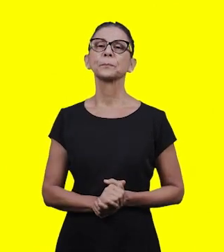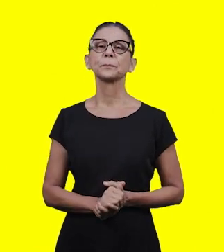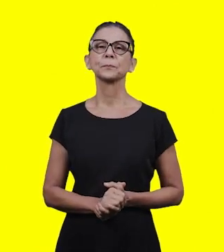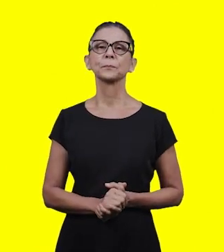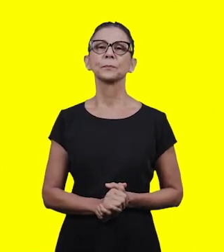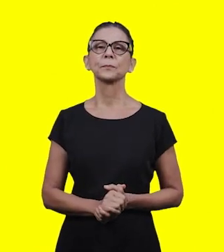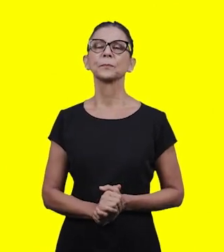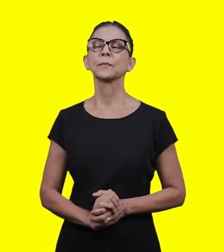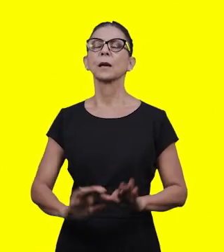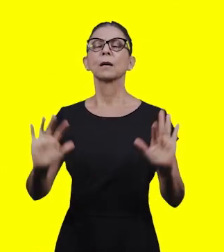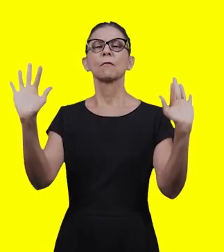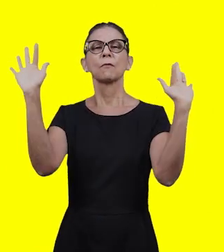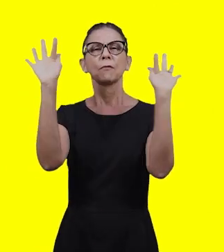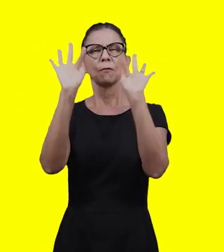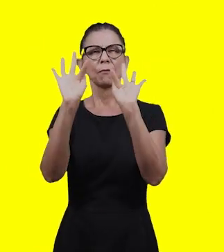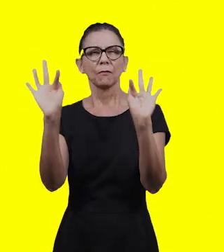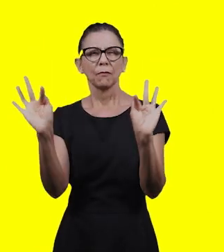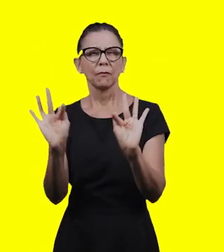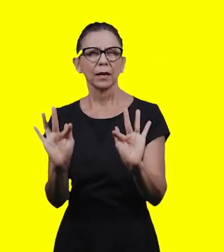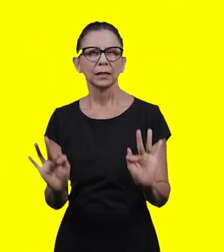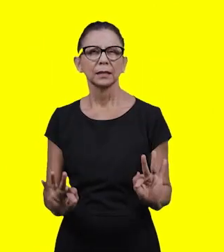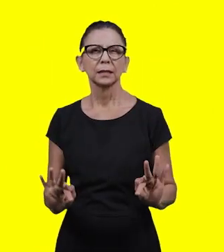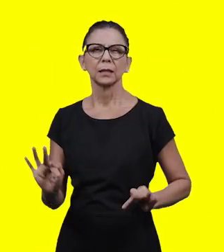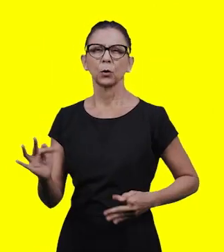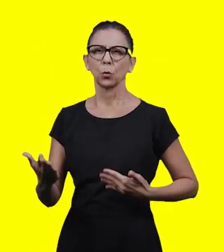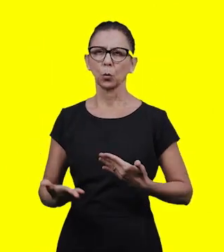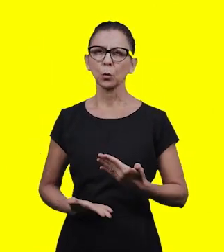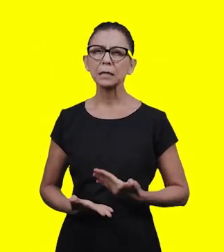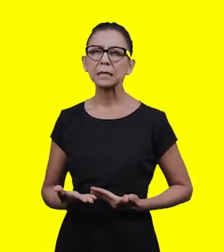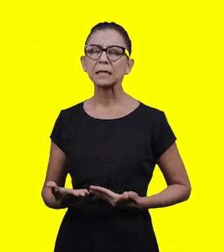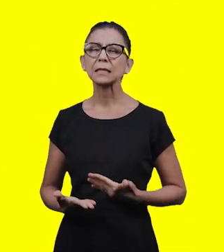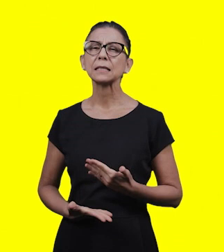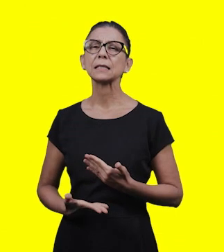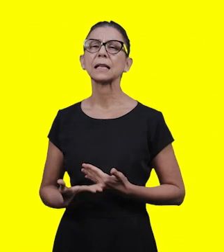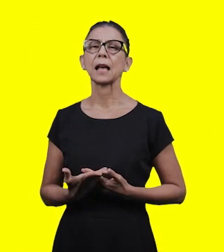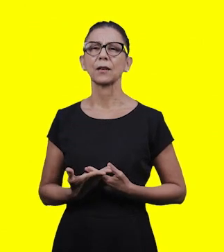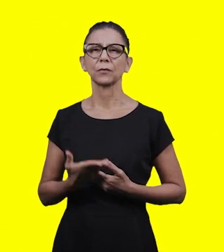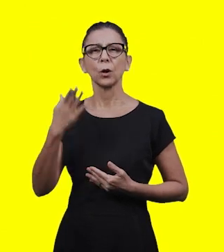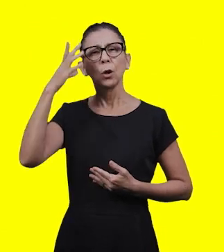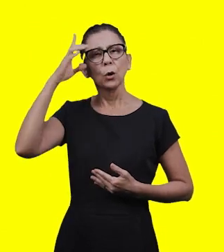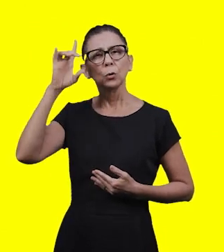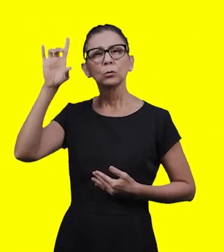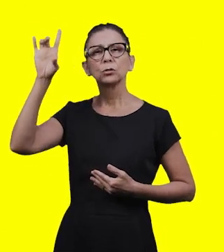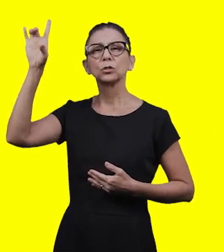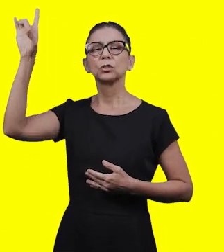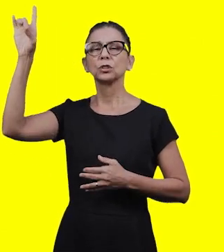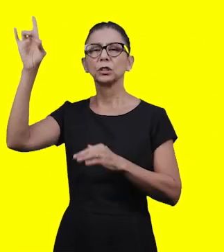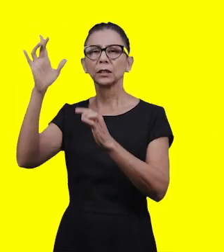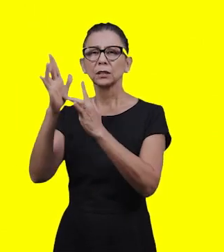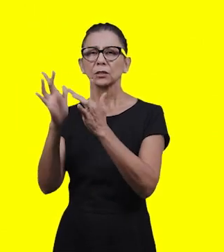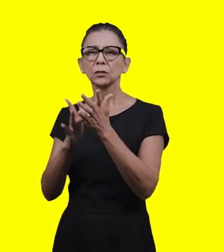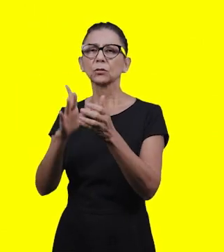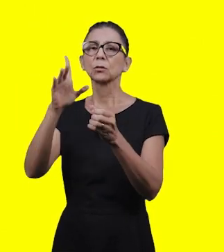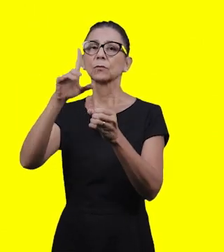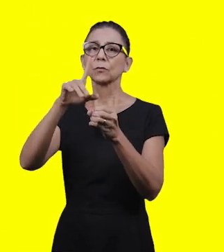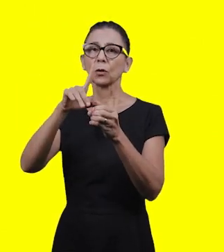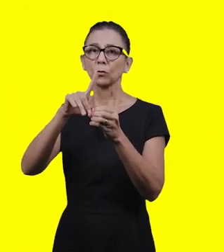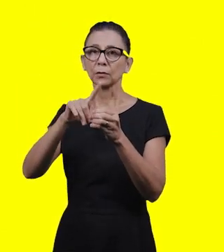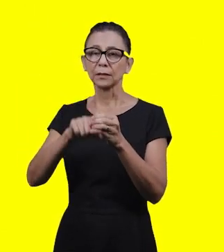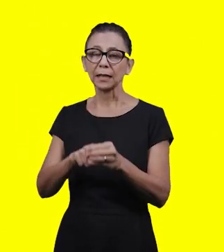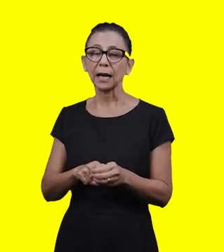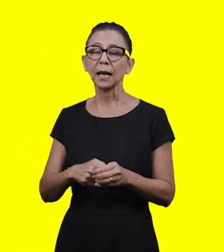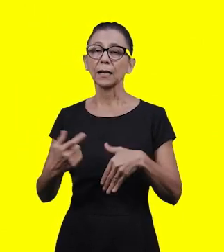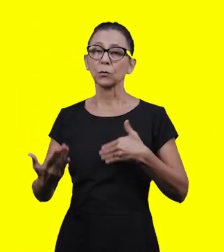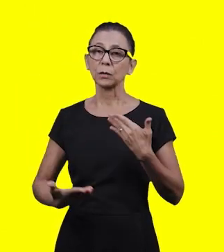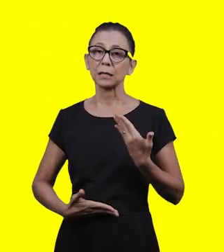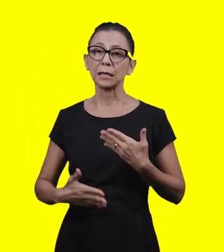37. La parole de Dieu nous dit, « Bienheureux ces serviteurs lesquels, quand